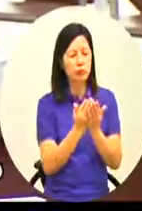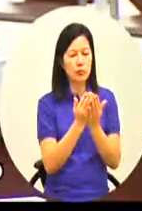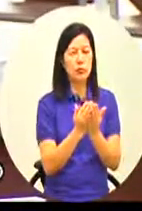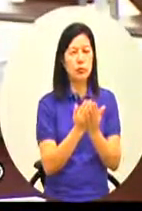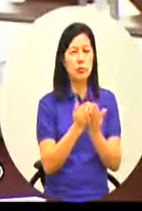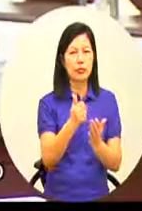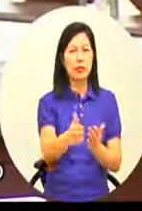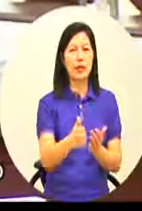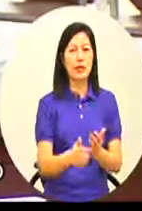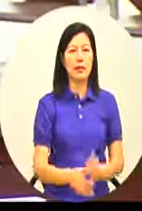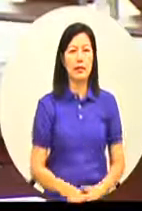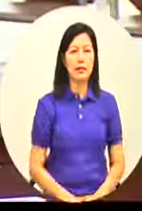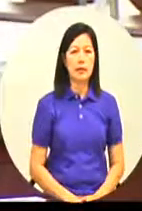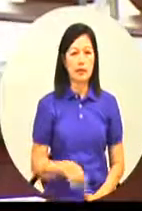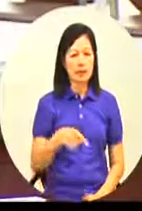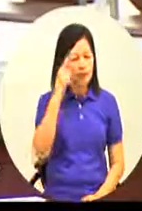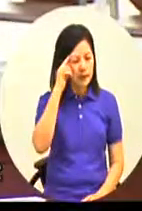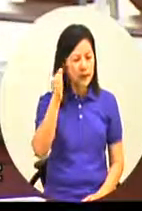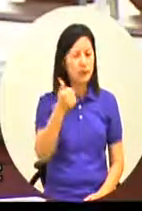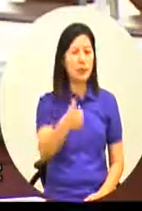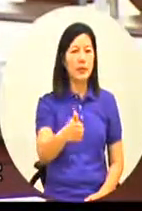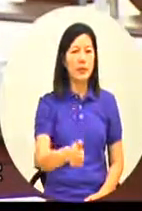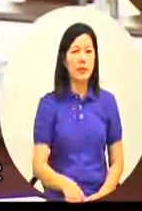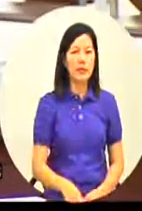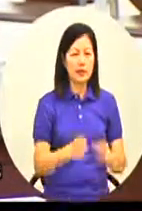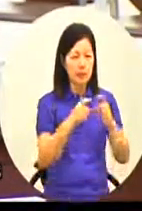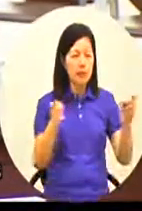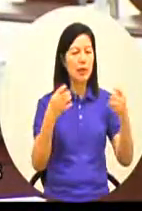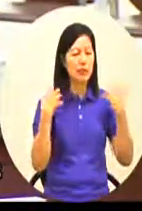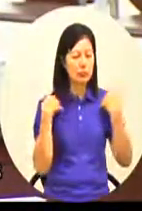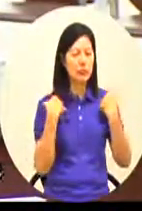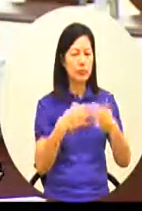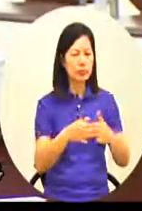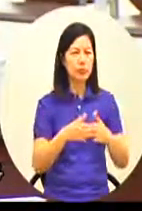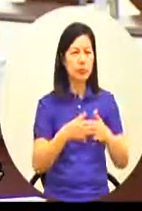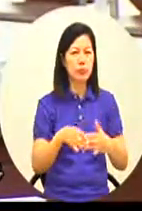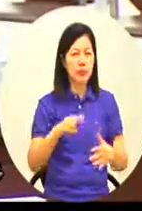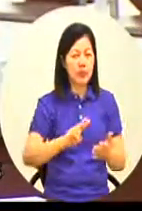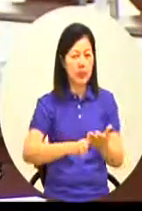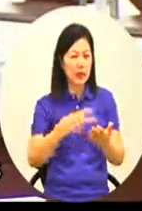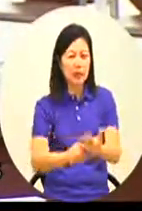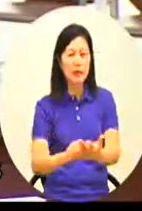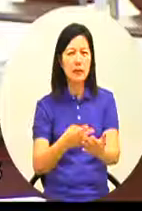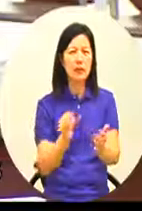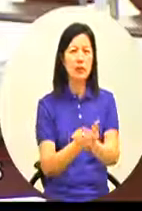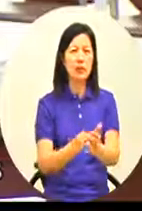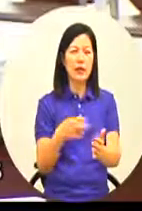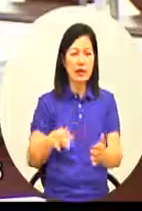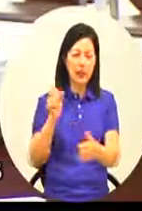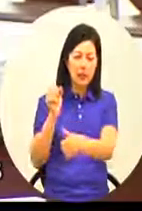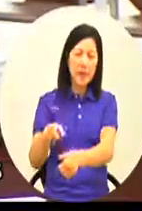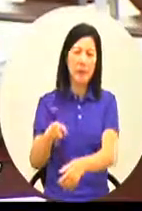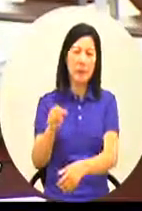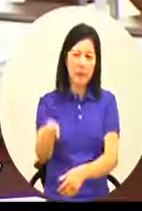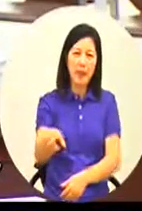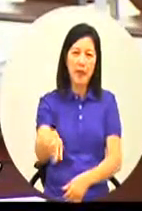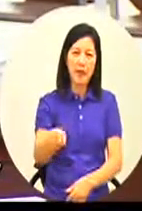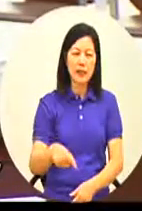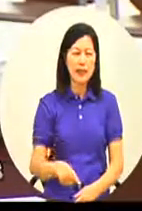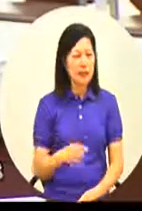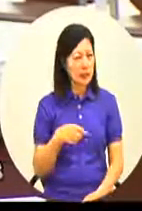课嘛。我感觉这个意义是真好啦。庙要承担一切，对不对？佮要甲恁变更了，来甲恁买。我感觉这是一个值得